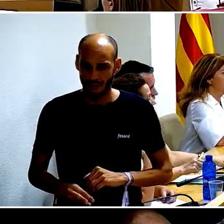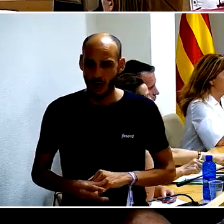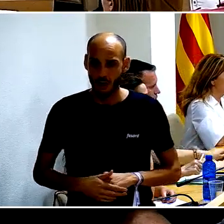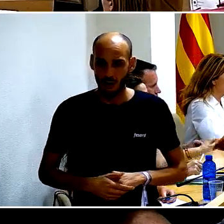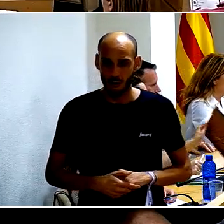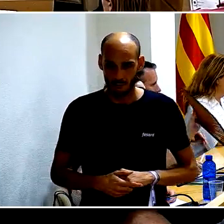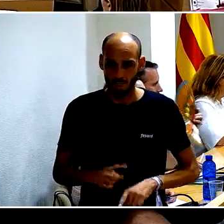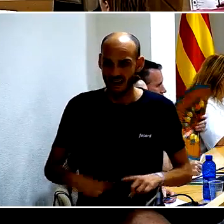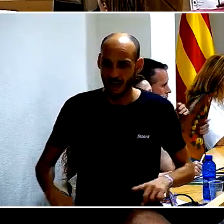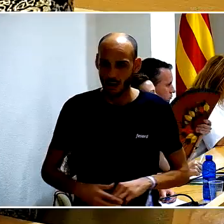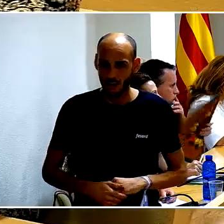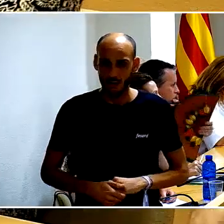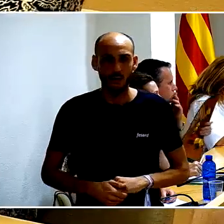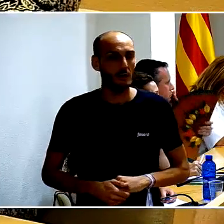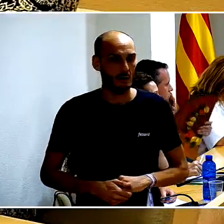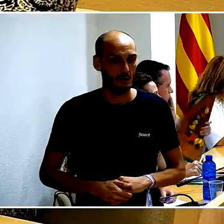recordo si fou el mes passat.